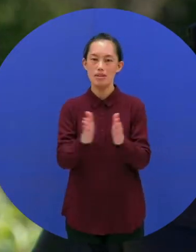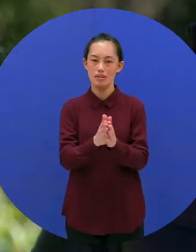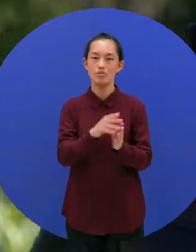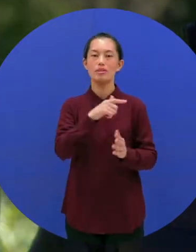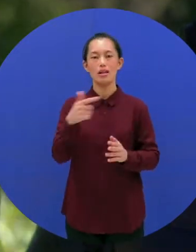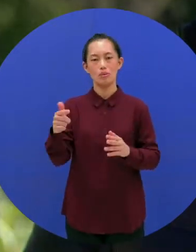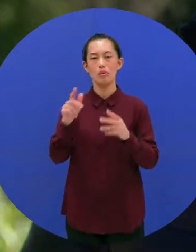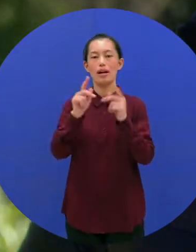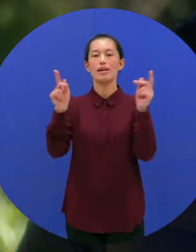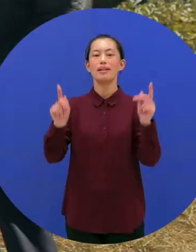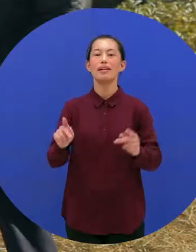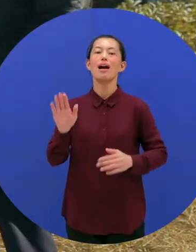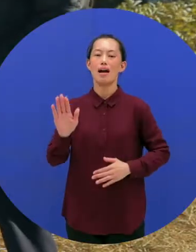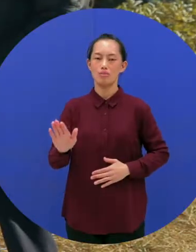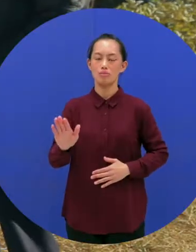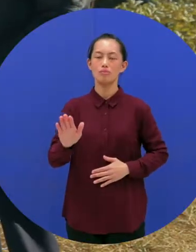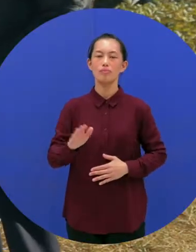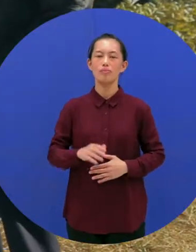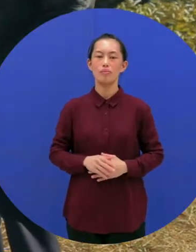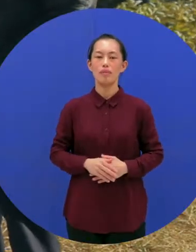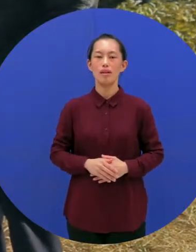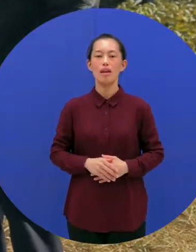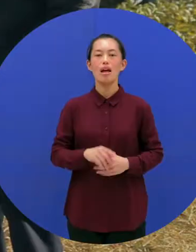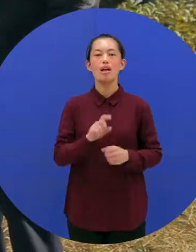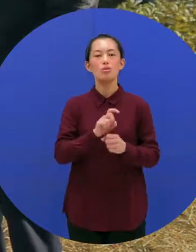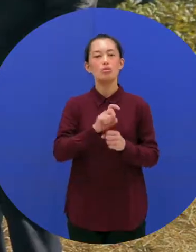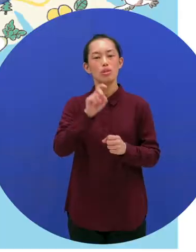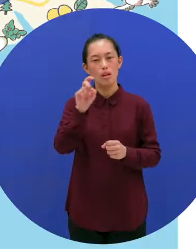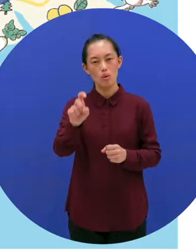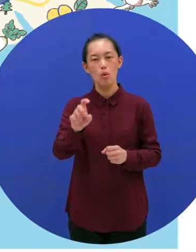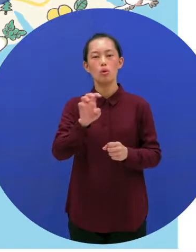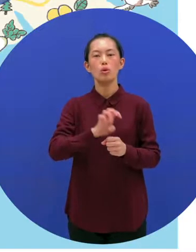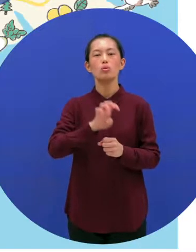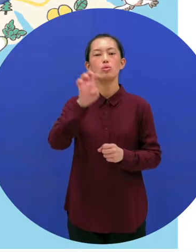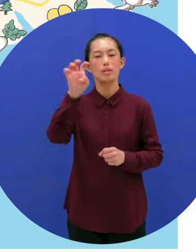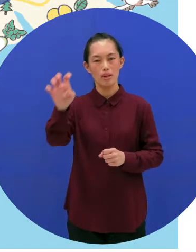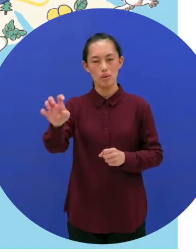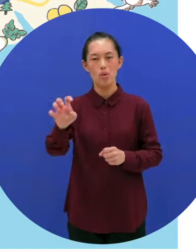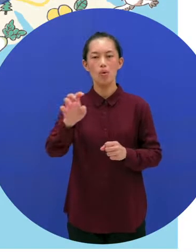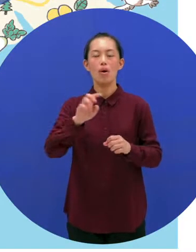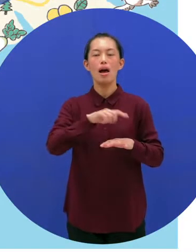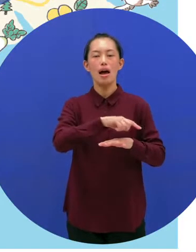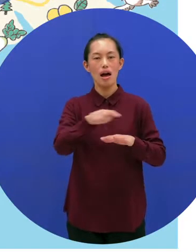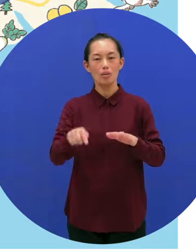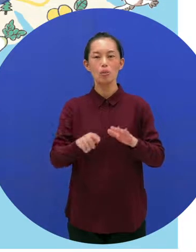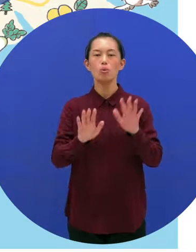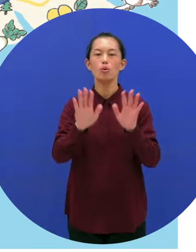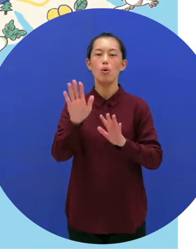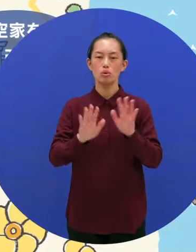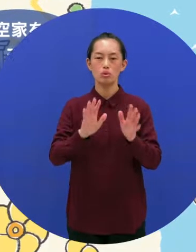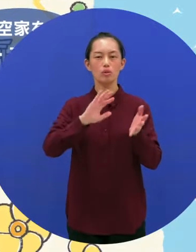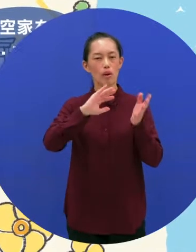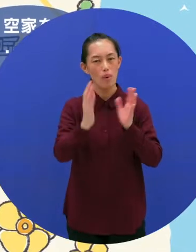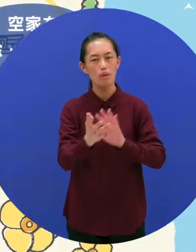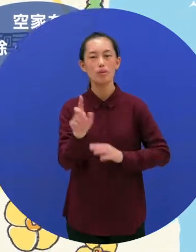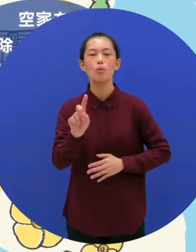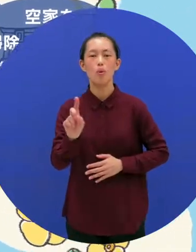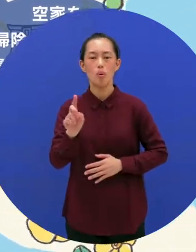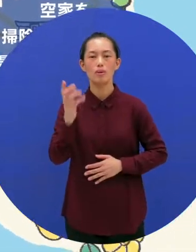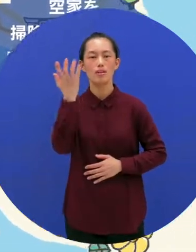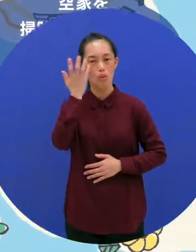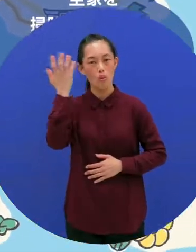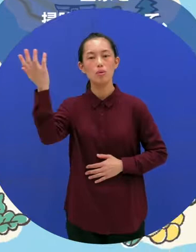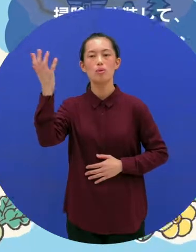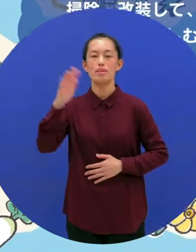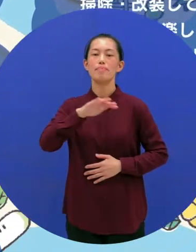課題を抱えています。この現実に向き合いながら、10年後、40年後にはどういう半島にしたいか